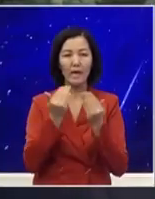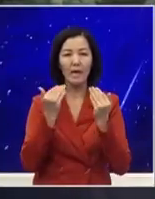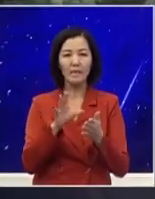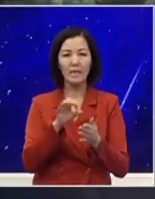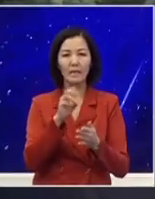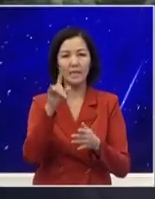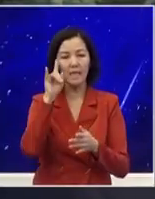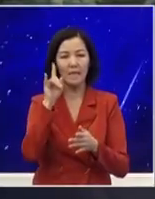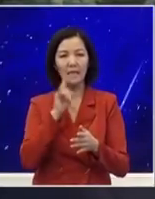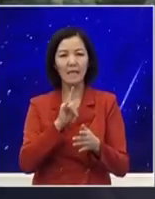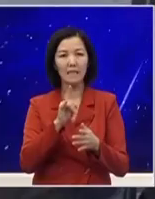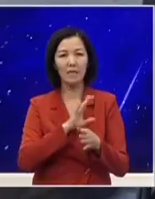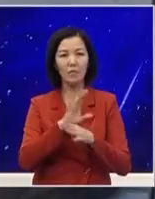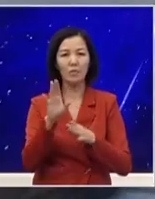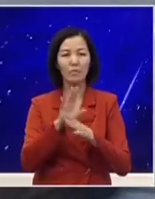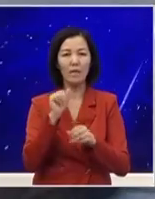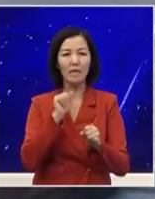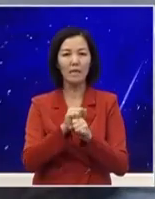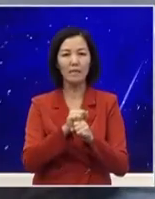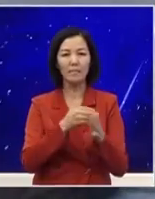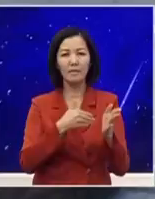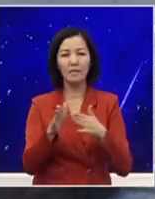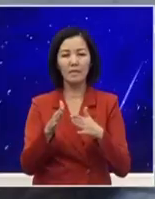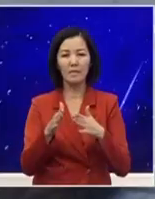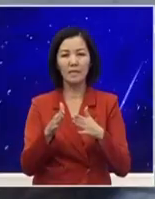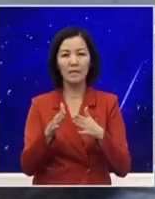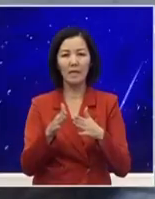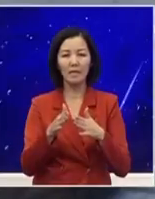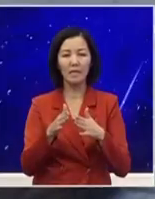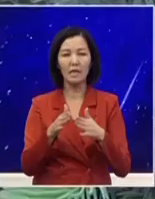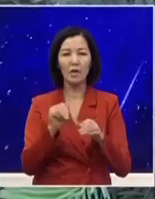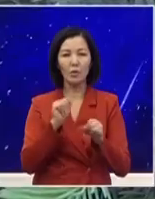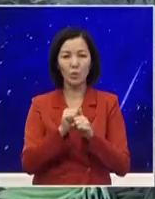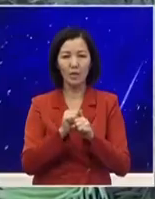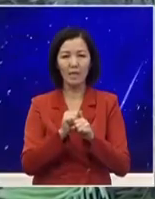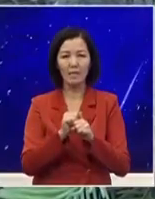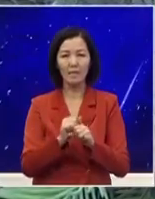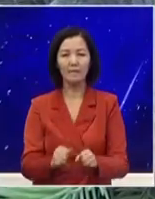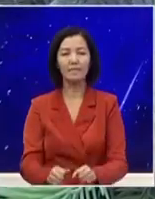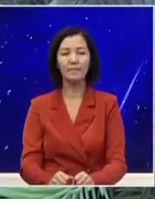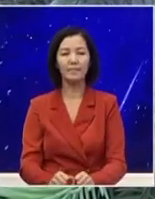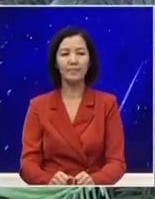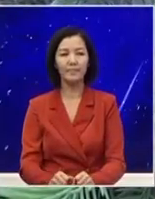Алсат Қазақстан фабрикасының өнімдері сатылымнан алынып, тиісті шаралар жүргізілуде дейді Нұртас Тыншбайұлы.